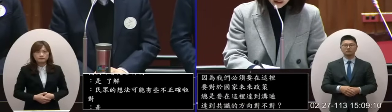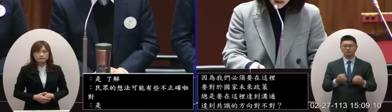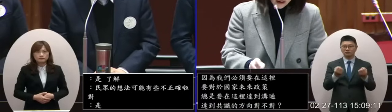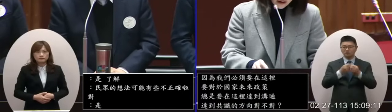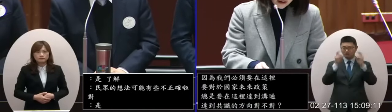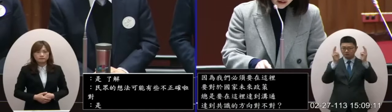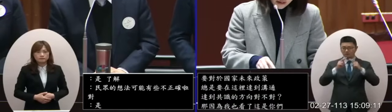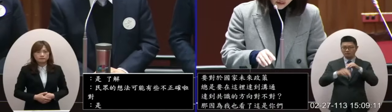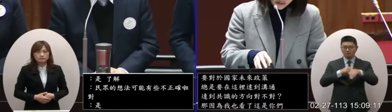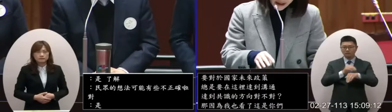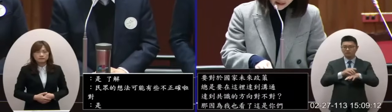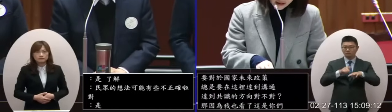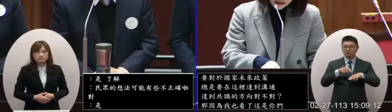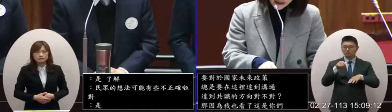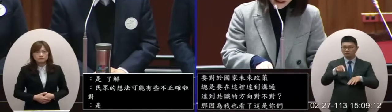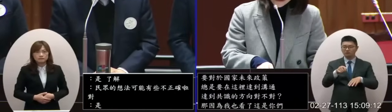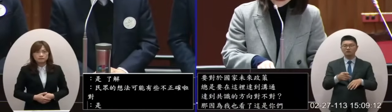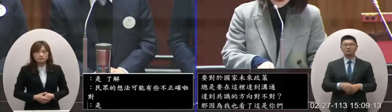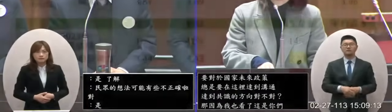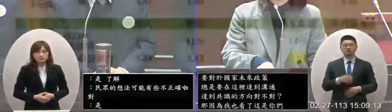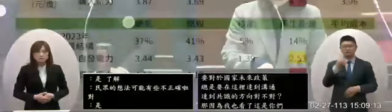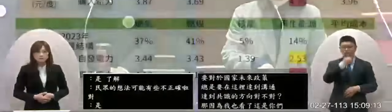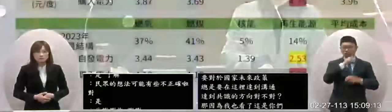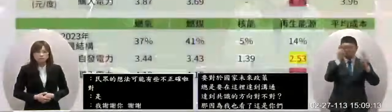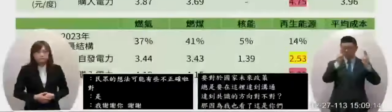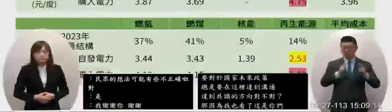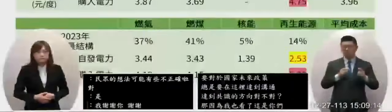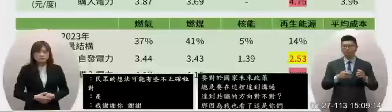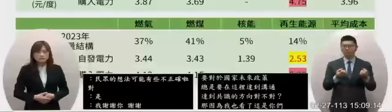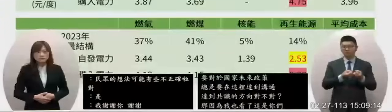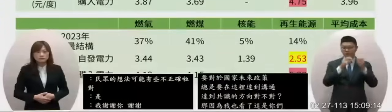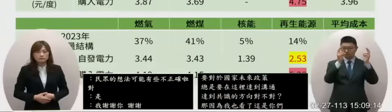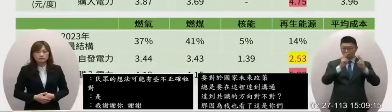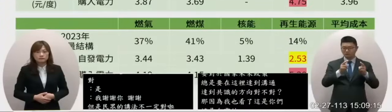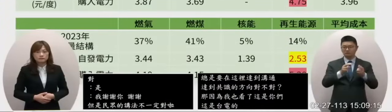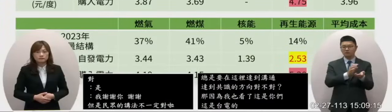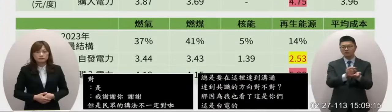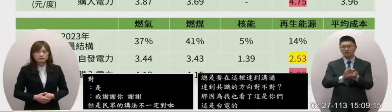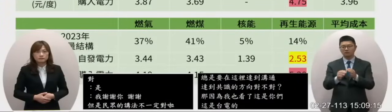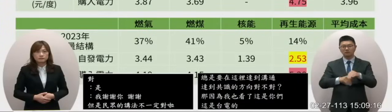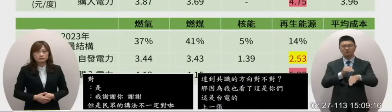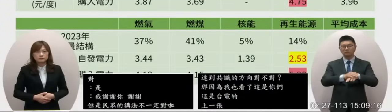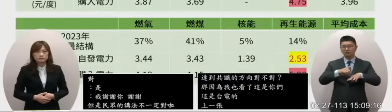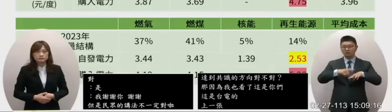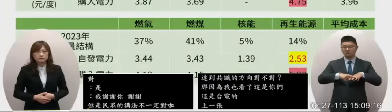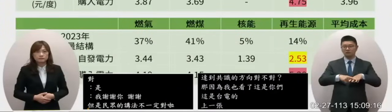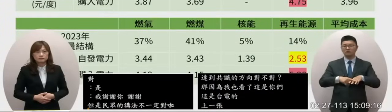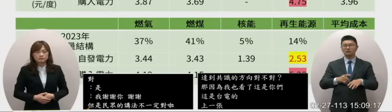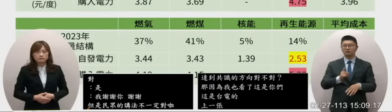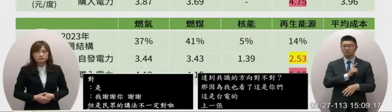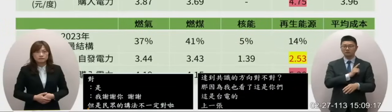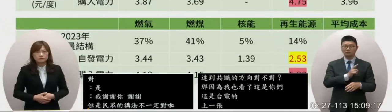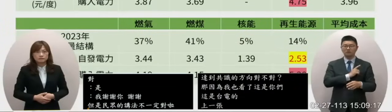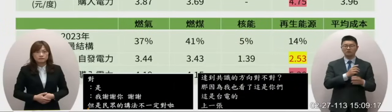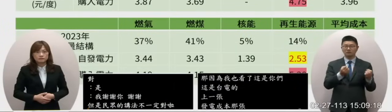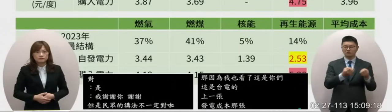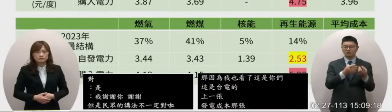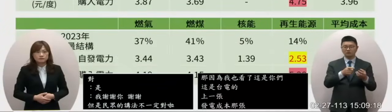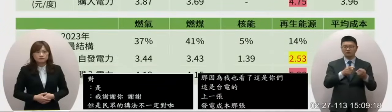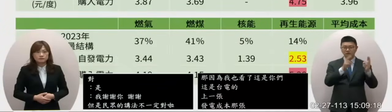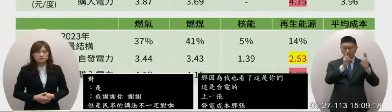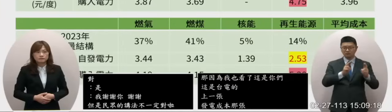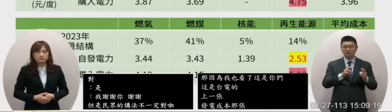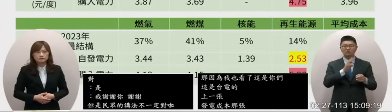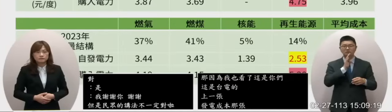成本那一张，我们看到这是台电它的发电成本哦。那其实我们自发的电力在再生能源，我们自发的电力